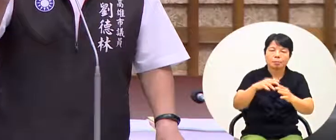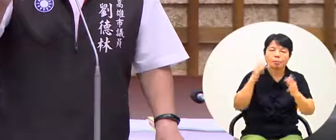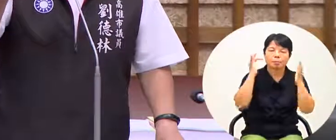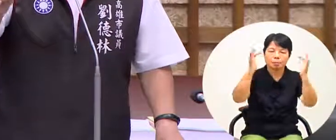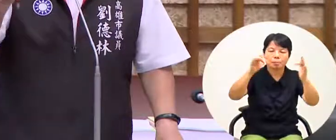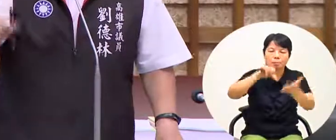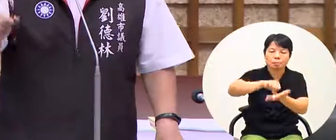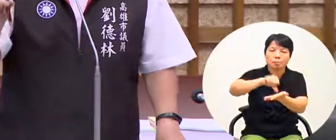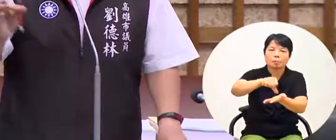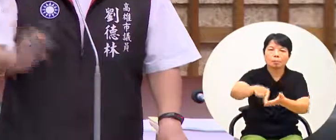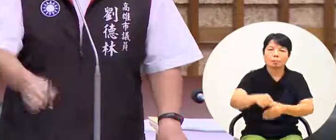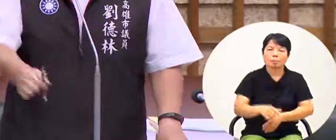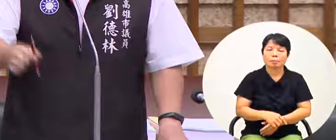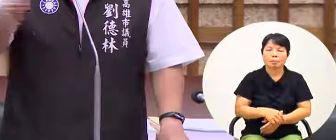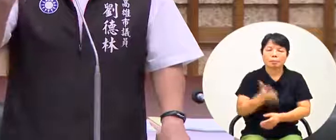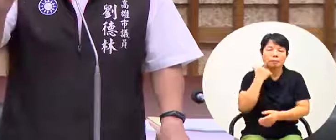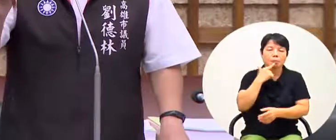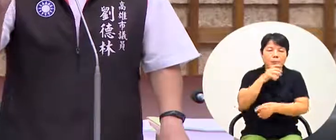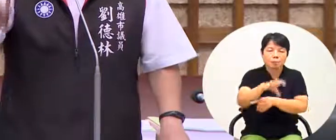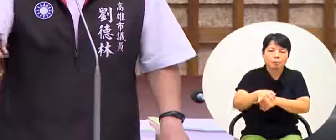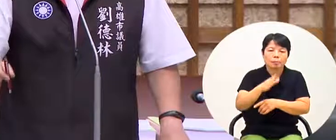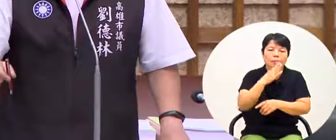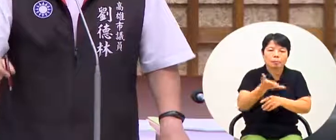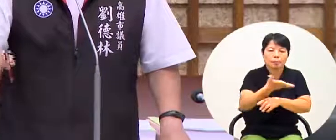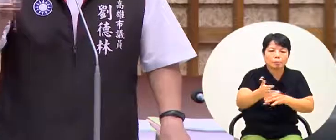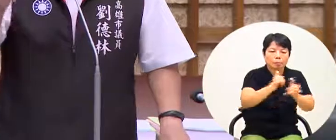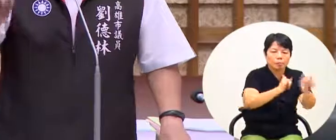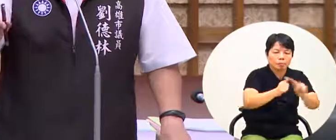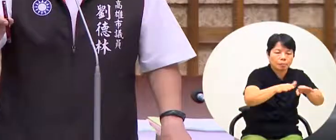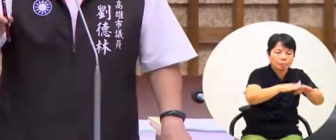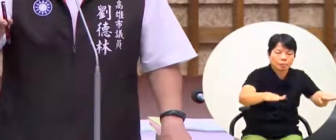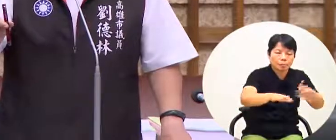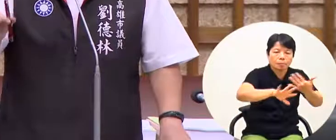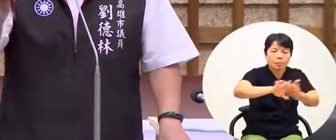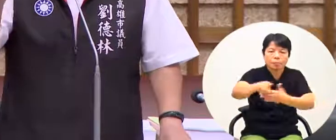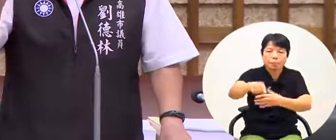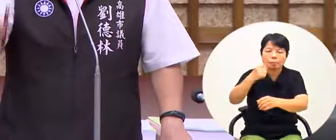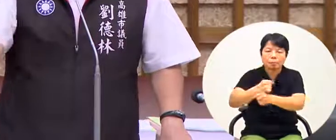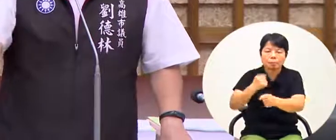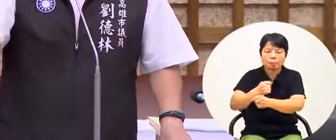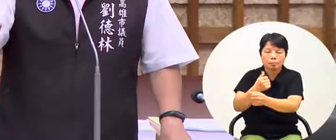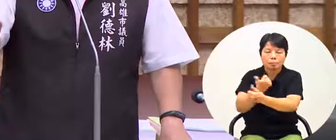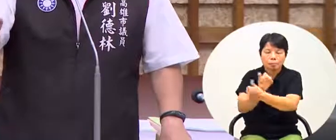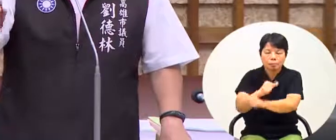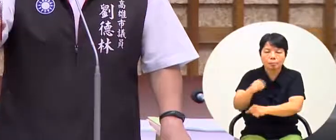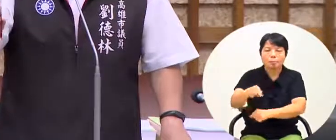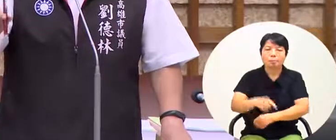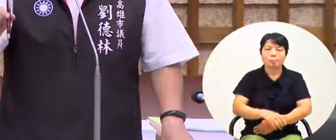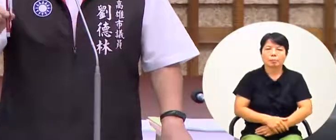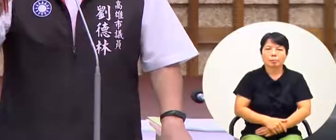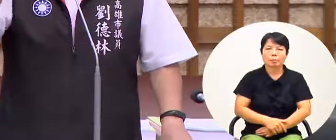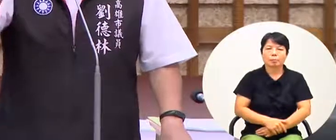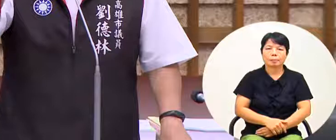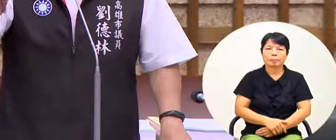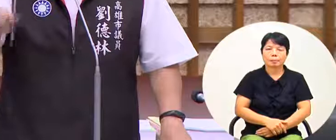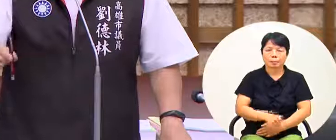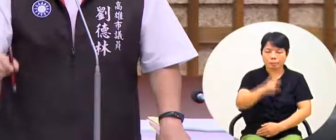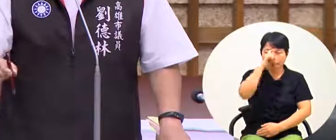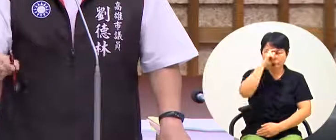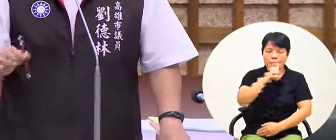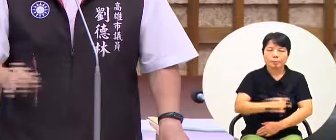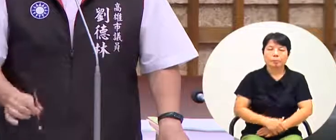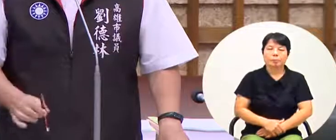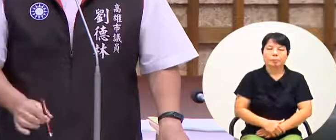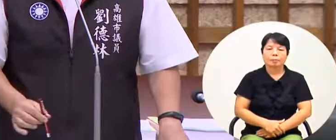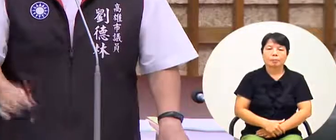们人民生命财产安全之外的做一个考量。这个考量是希望局长今天处长今天